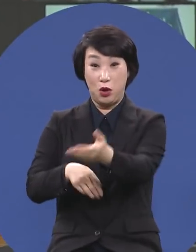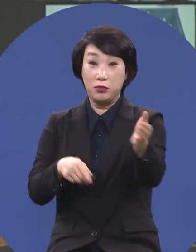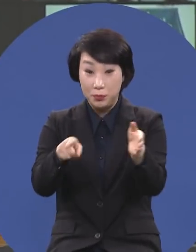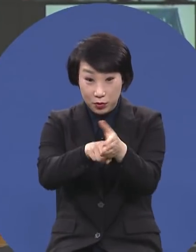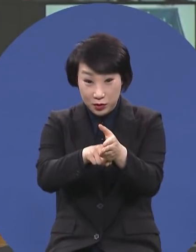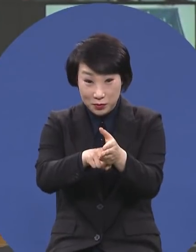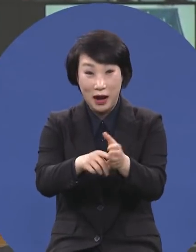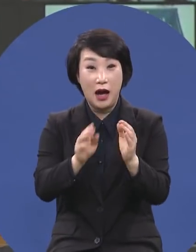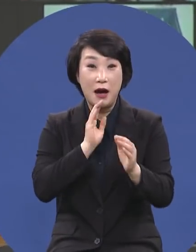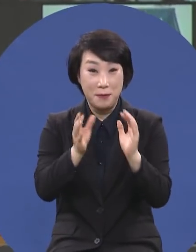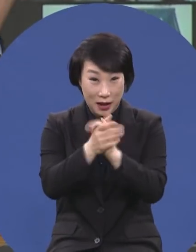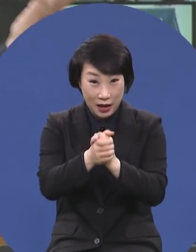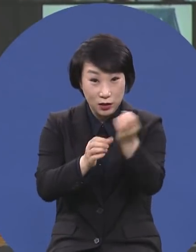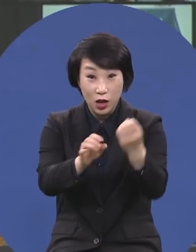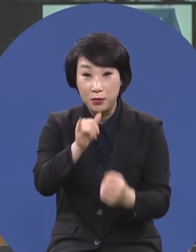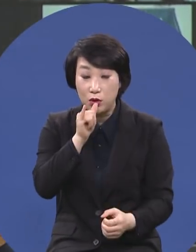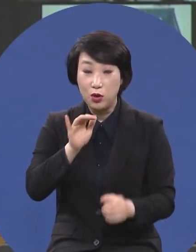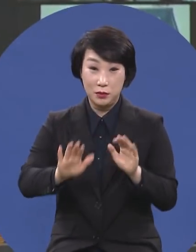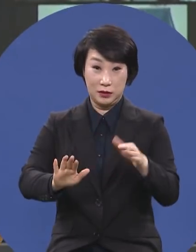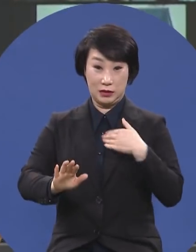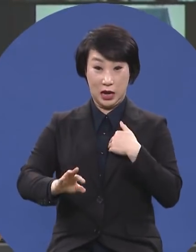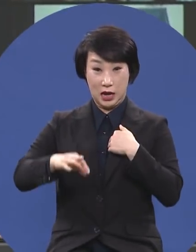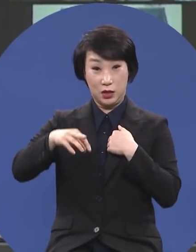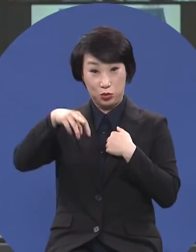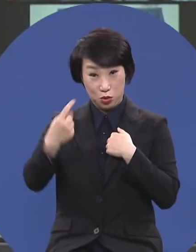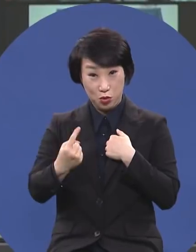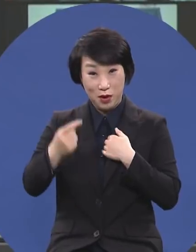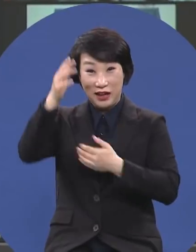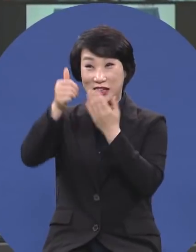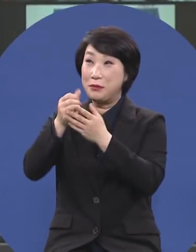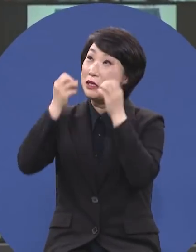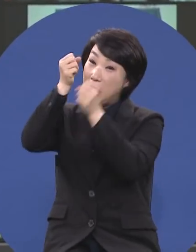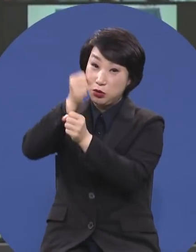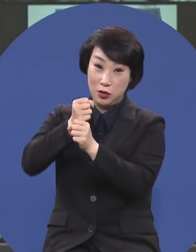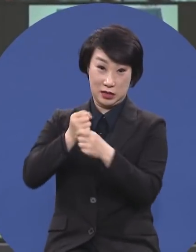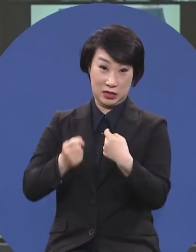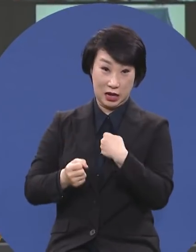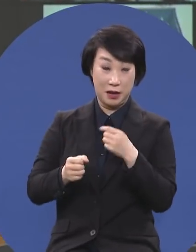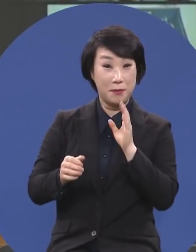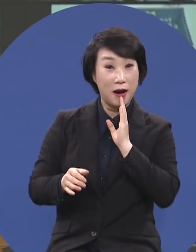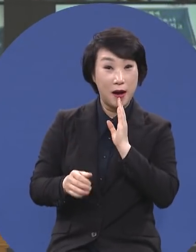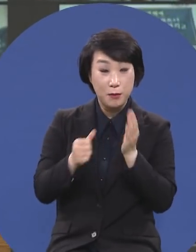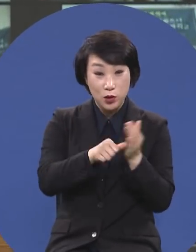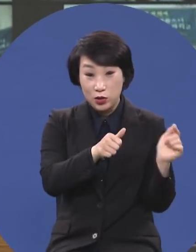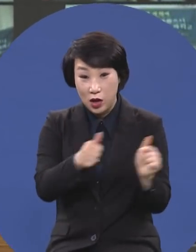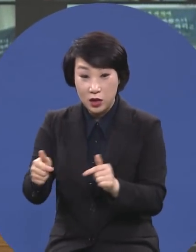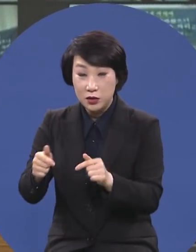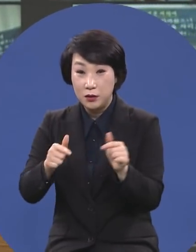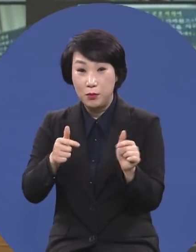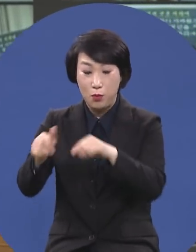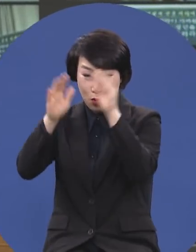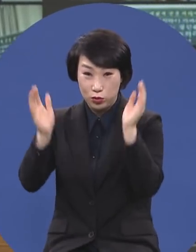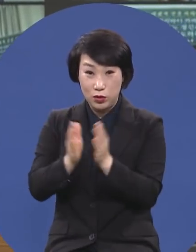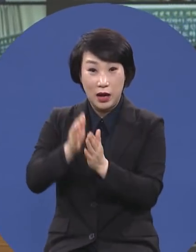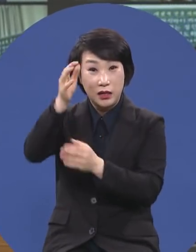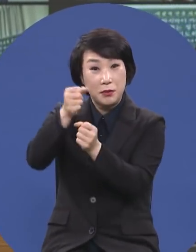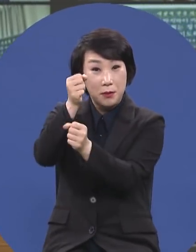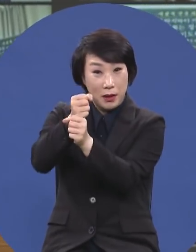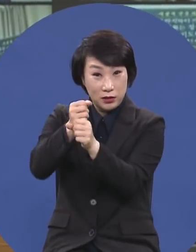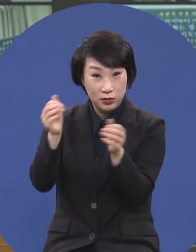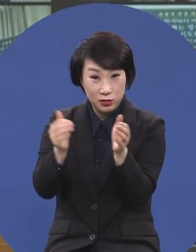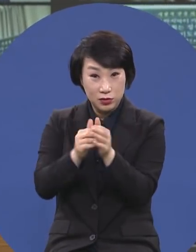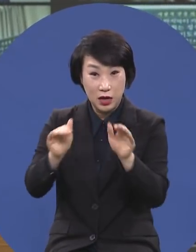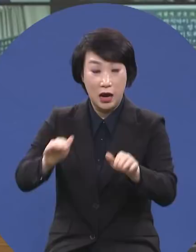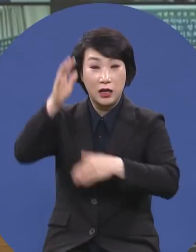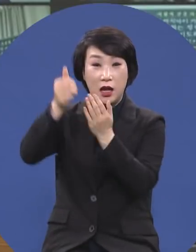믿는다면 나도 하나님이 창조하셨고 만물도 지으셨으니